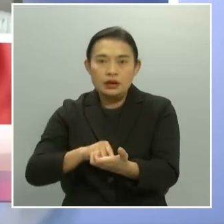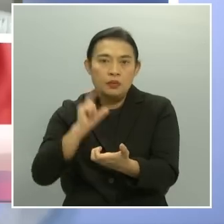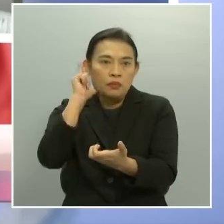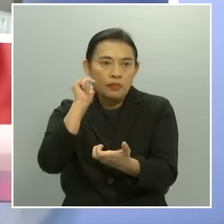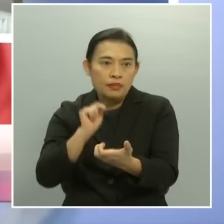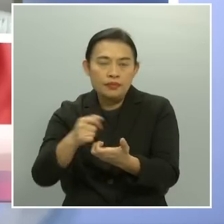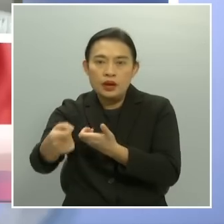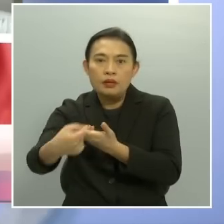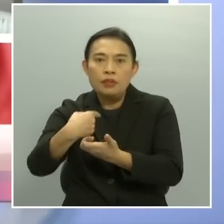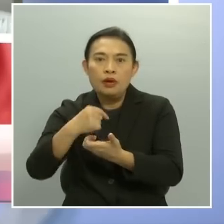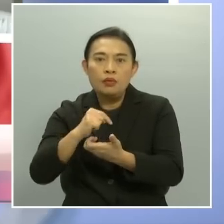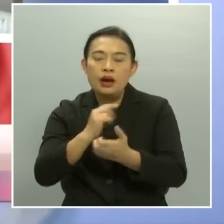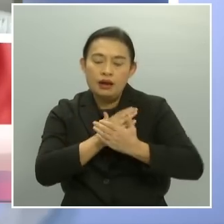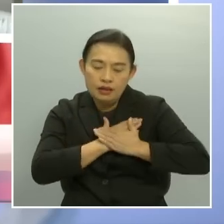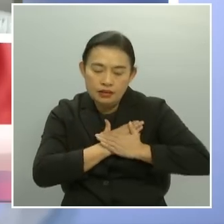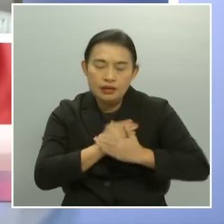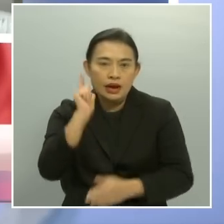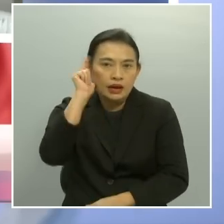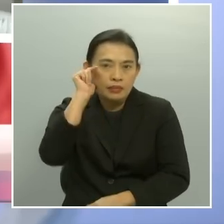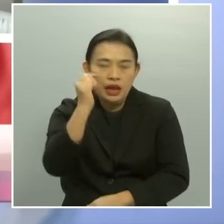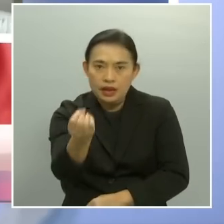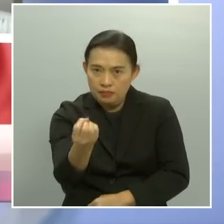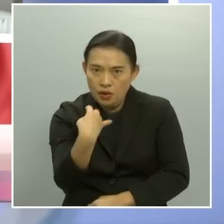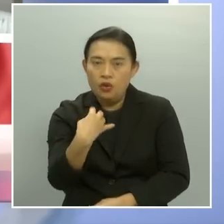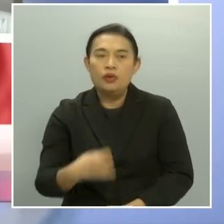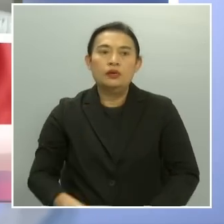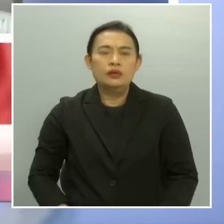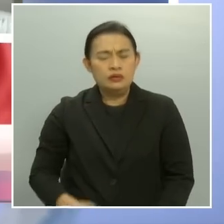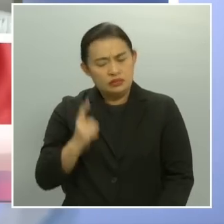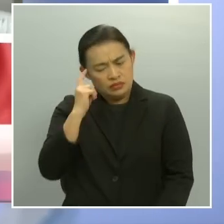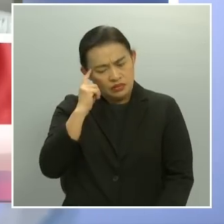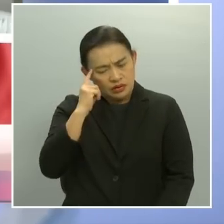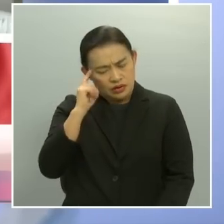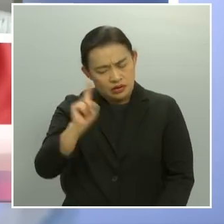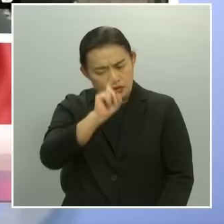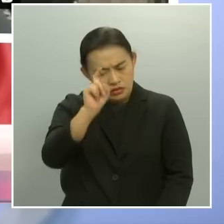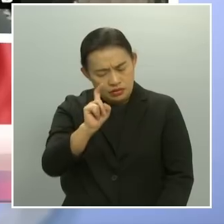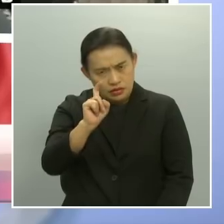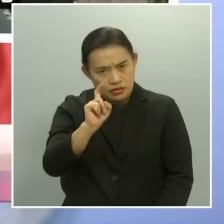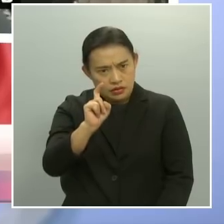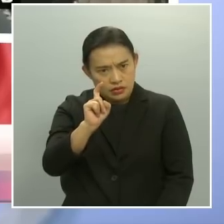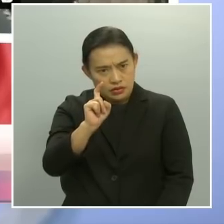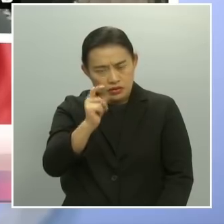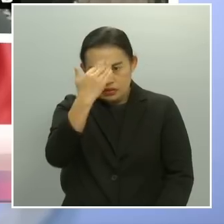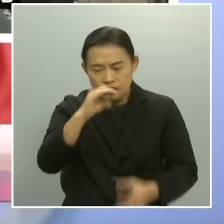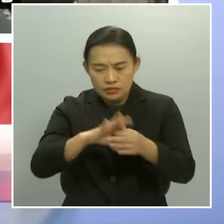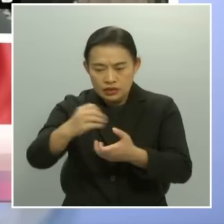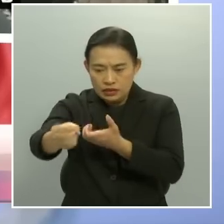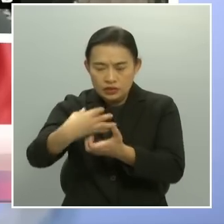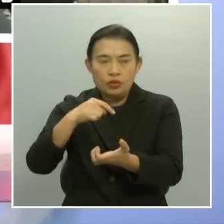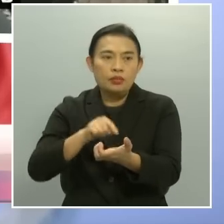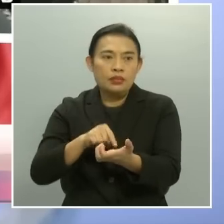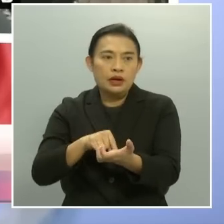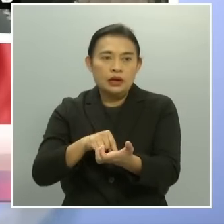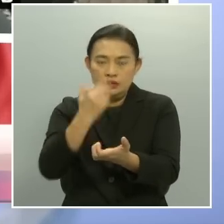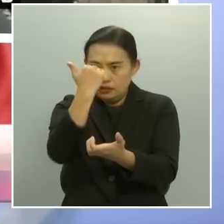แม่นะนะคะเสร็จแล้วแม่ก็เอ๊ะทำไมแบบมาอยู่ส่งข้อความนี้ม